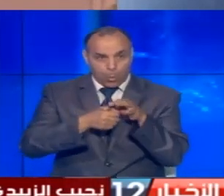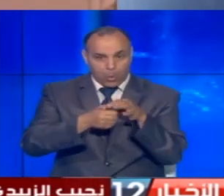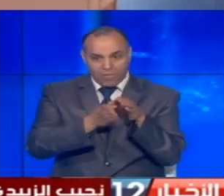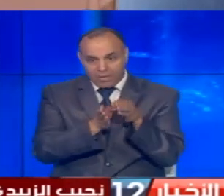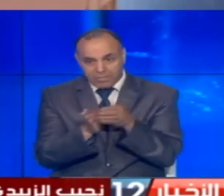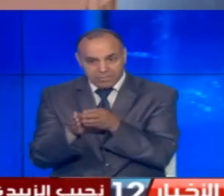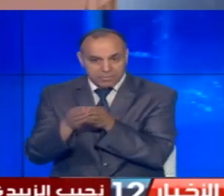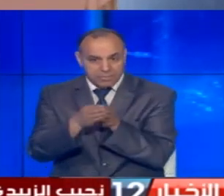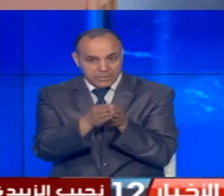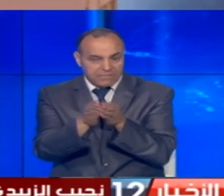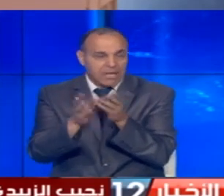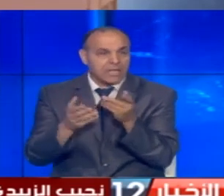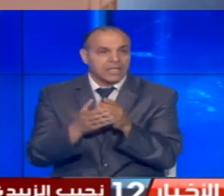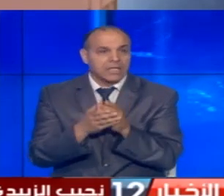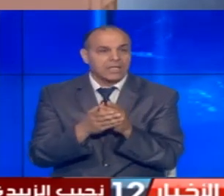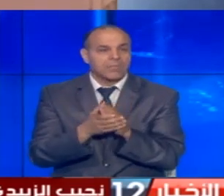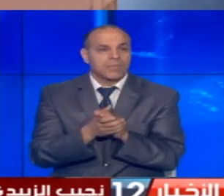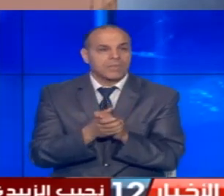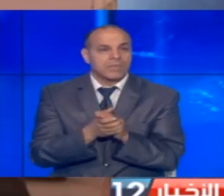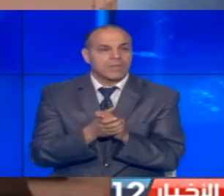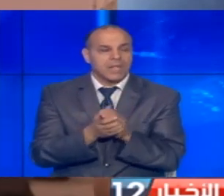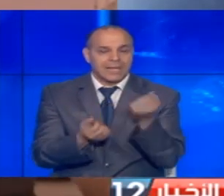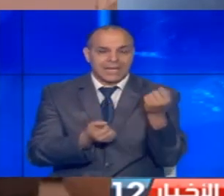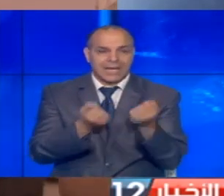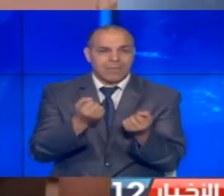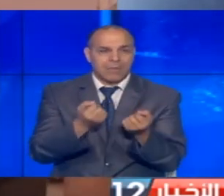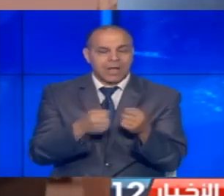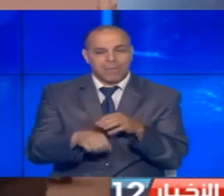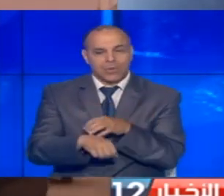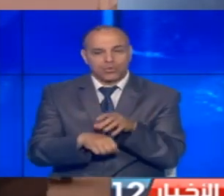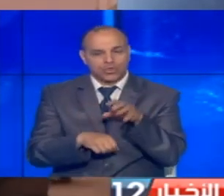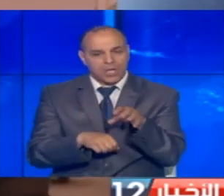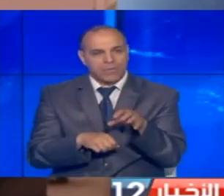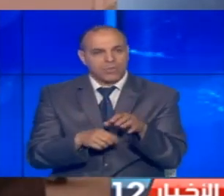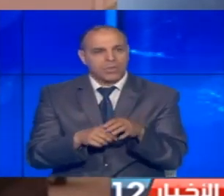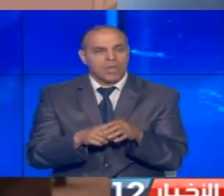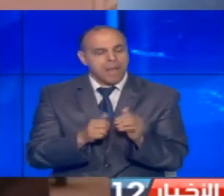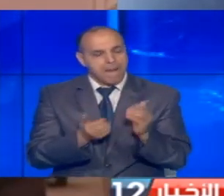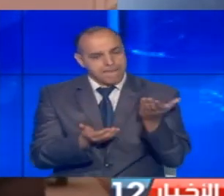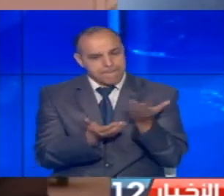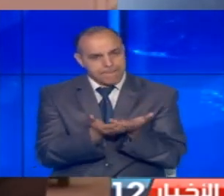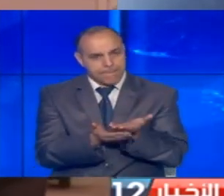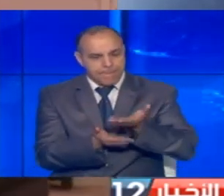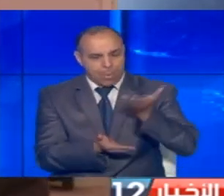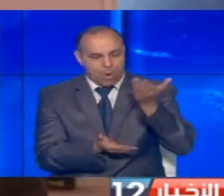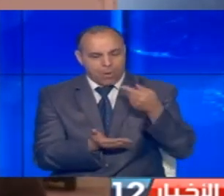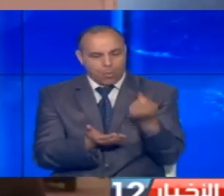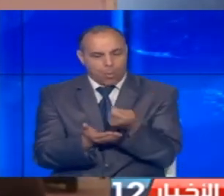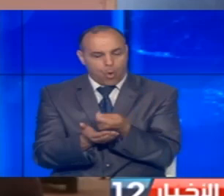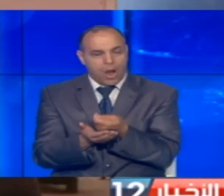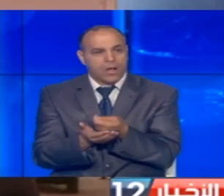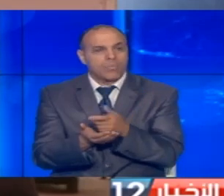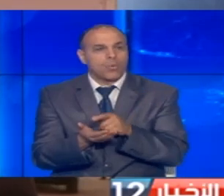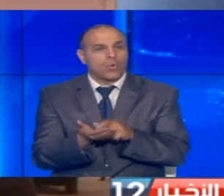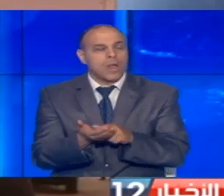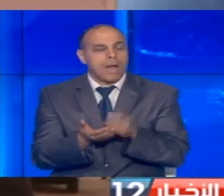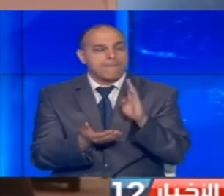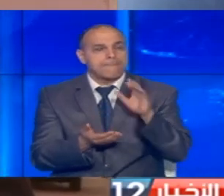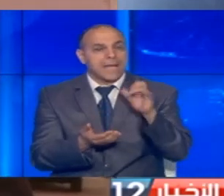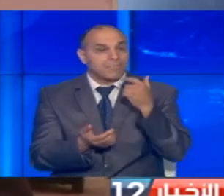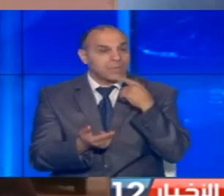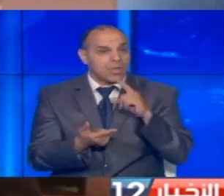السير، أي محملة سيارات المندوبية الجهوية للتربية محملة بالاختبارات الافتراضية